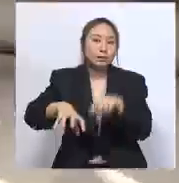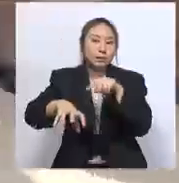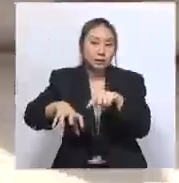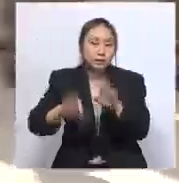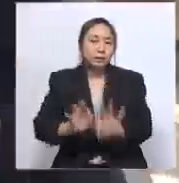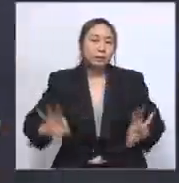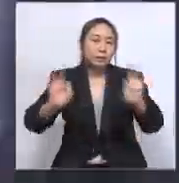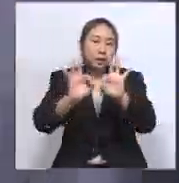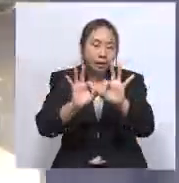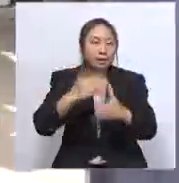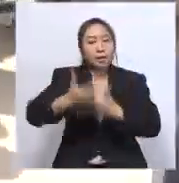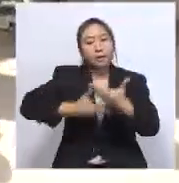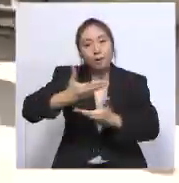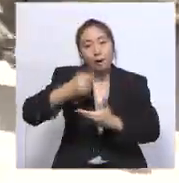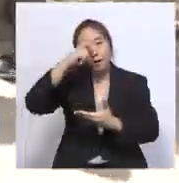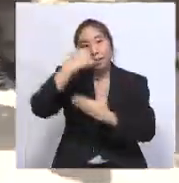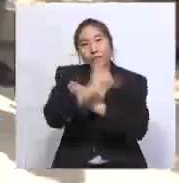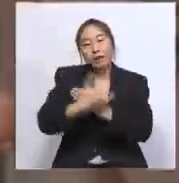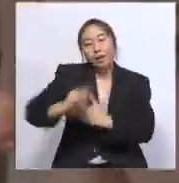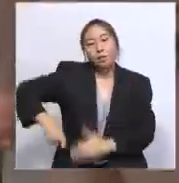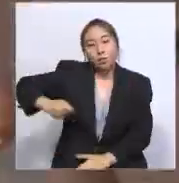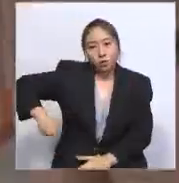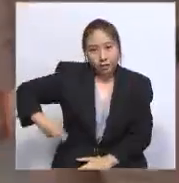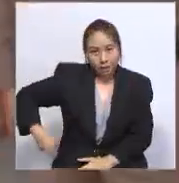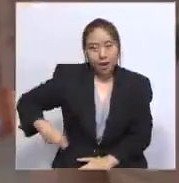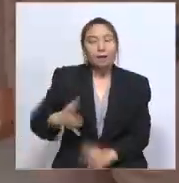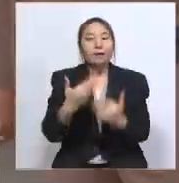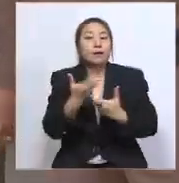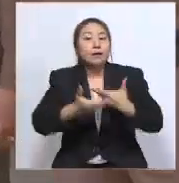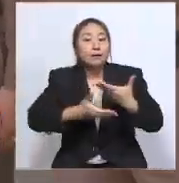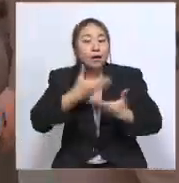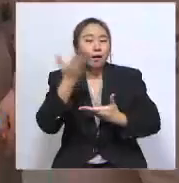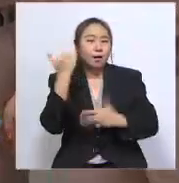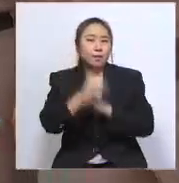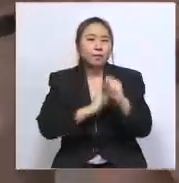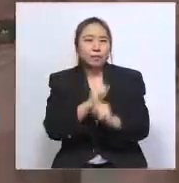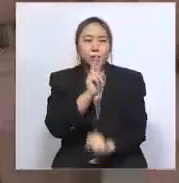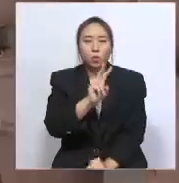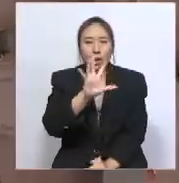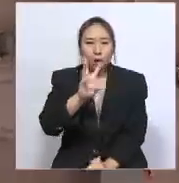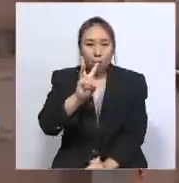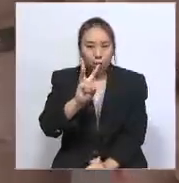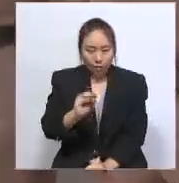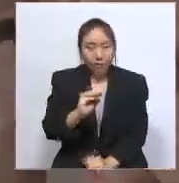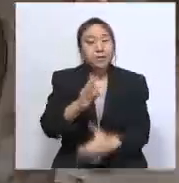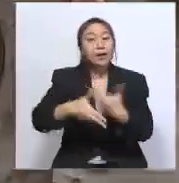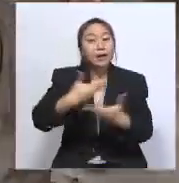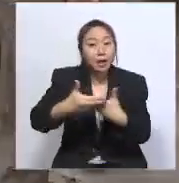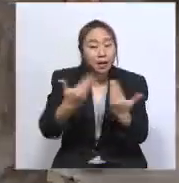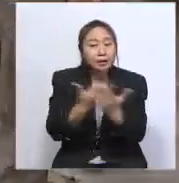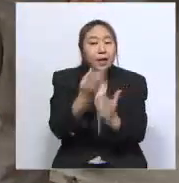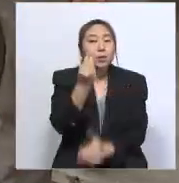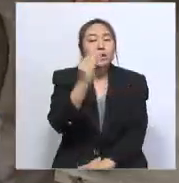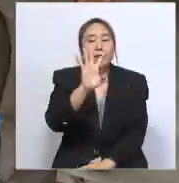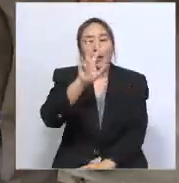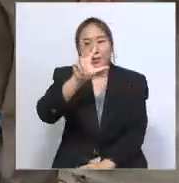ญในการสร้างมูลค่าการค้าชายแดนไทยกัมพูชาโดยมูลค่าการค้าตั้งแต่ปี2560นั้นนะคะมีมูลค่าอยู่ที่ 3,400 ล้าน